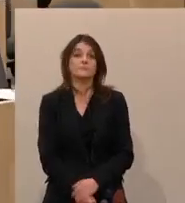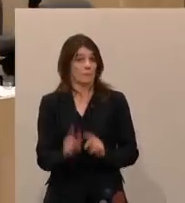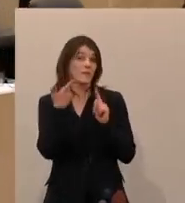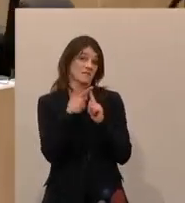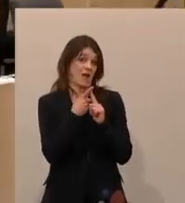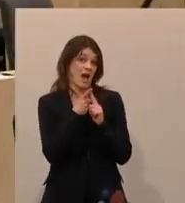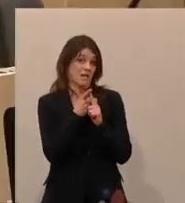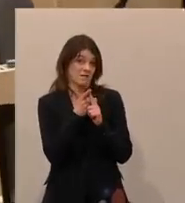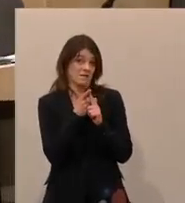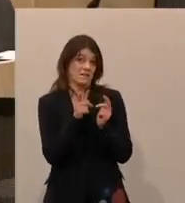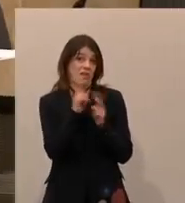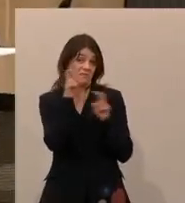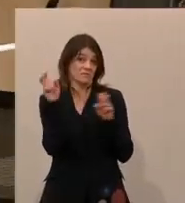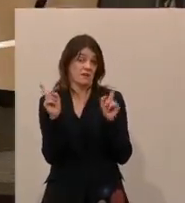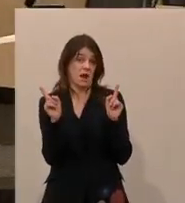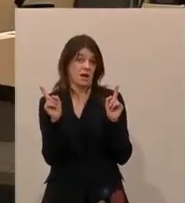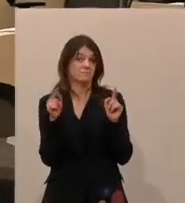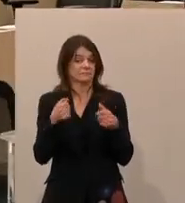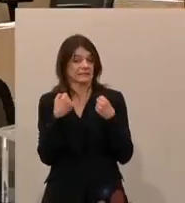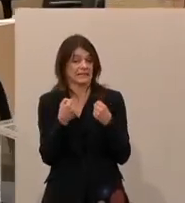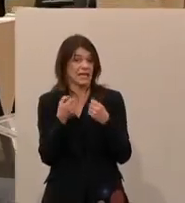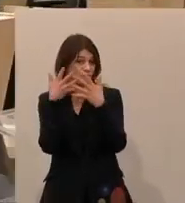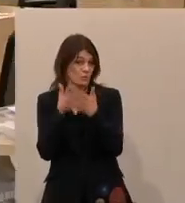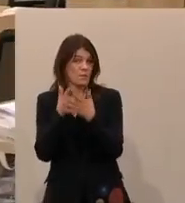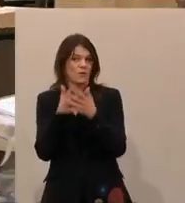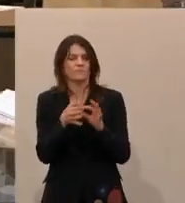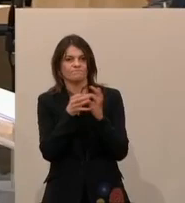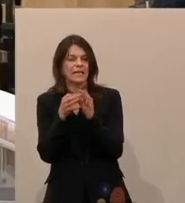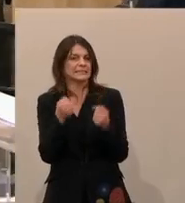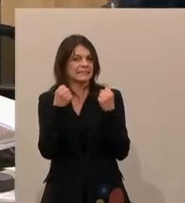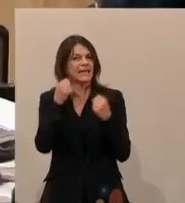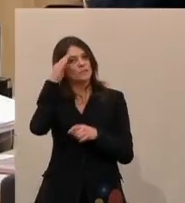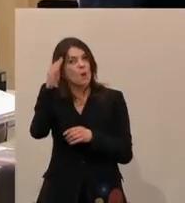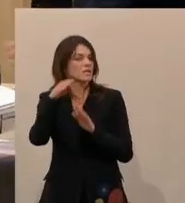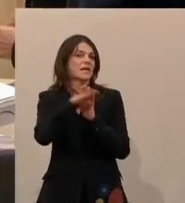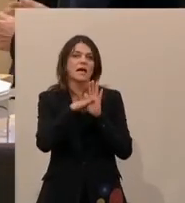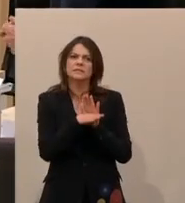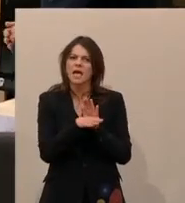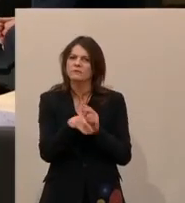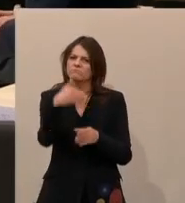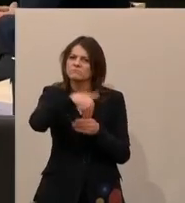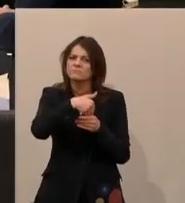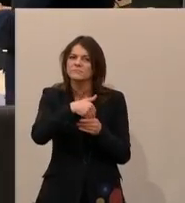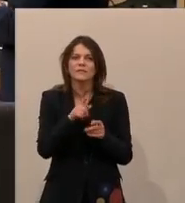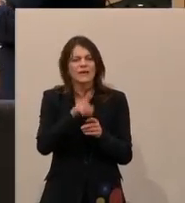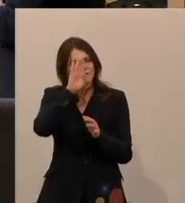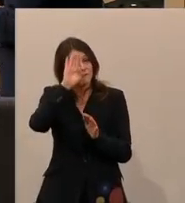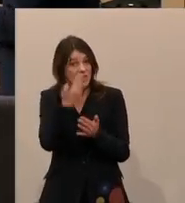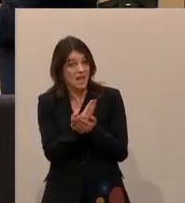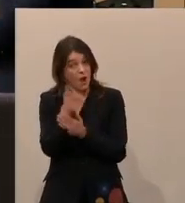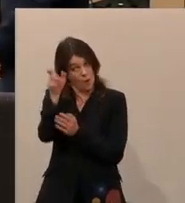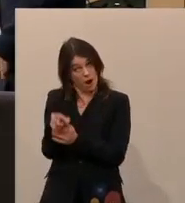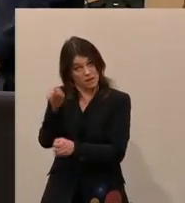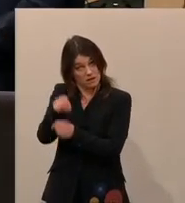Das ist etwas ganz anderes, das ist die Sicherheitsüberprüfung nach dem Sicherheitspolizeigesetz. Da geht es um die Vertrauenswürdigkeit